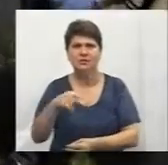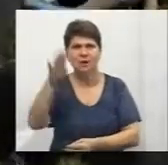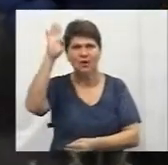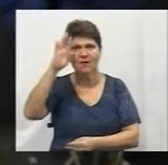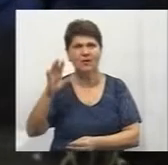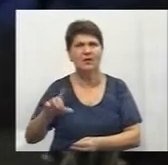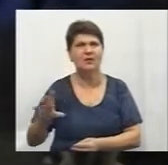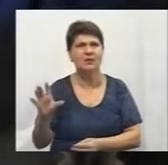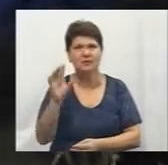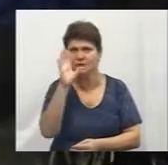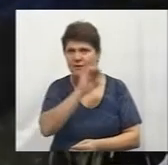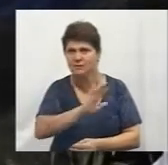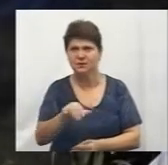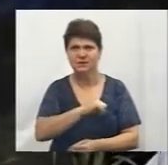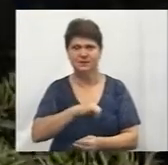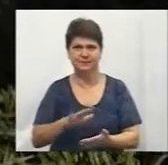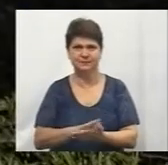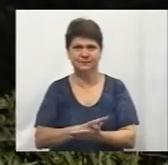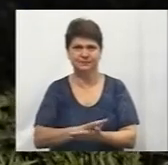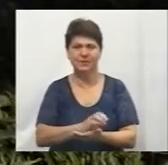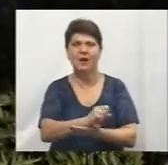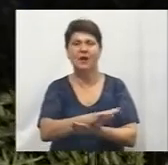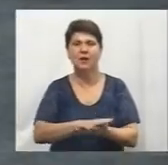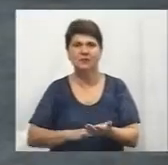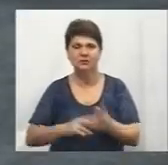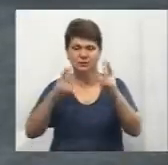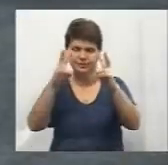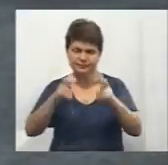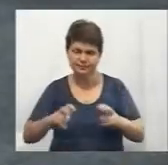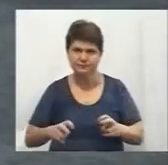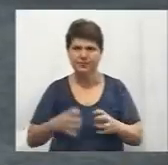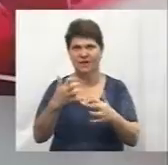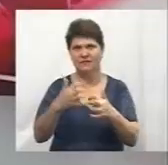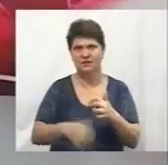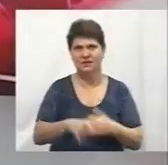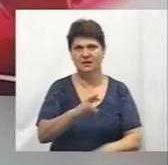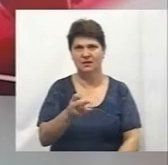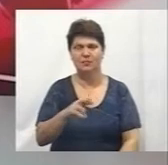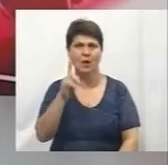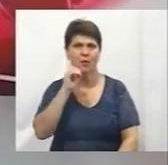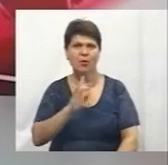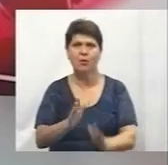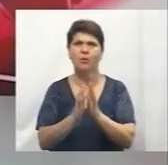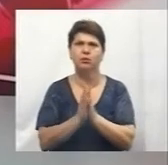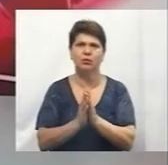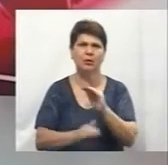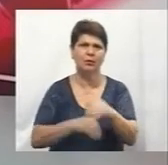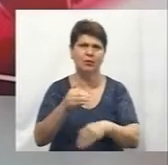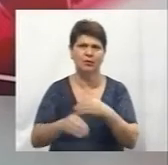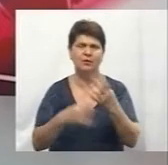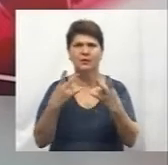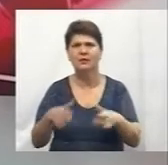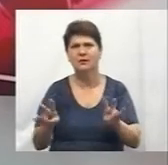не встигає самоочиститись. Наступне дослідження Держпродспоживслужба проведе всередині липня. Поки ж просять не купатись у